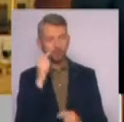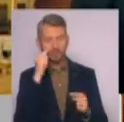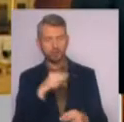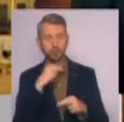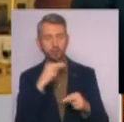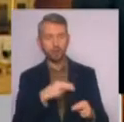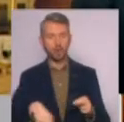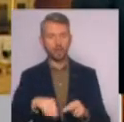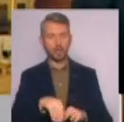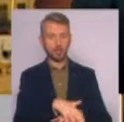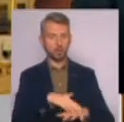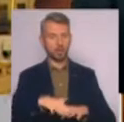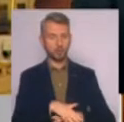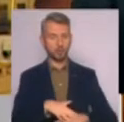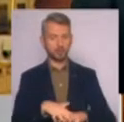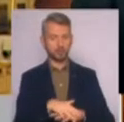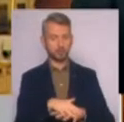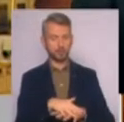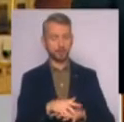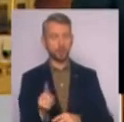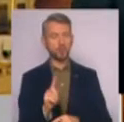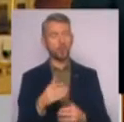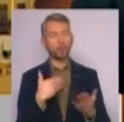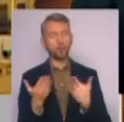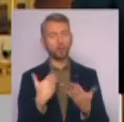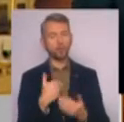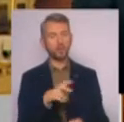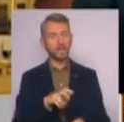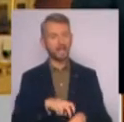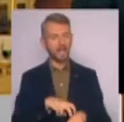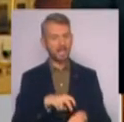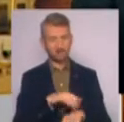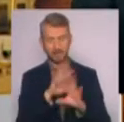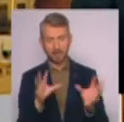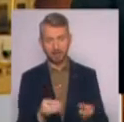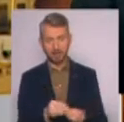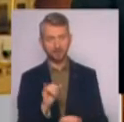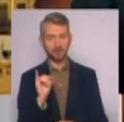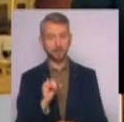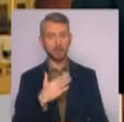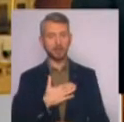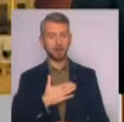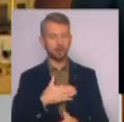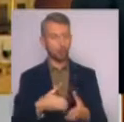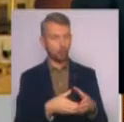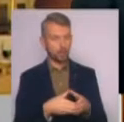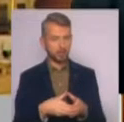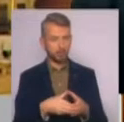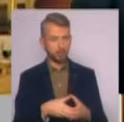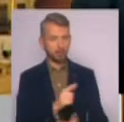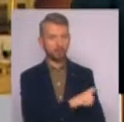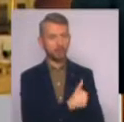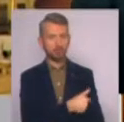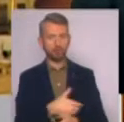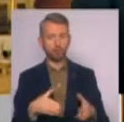увагу всієї громадськості. Тому що, що стосується лікарів взагалі і нашого колективу, медичного колективу